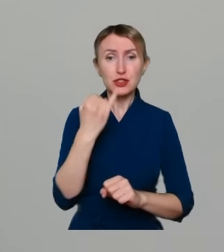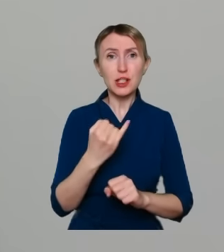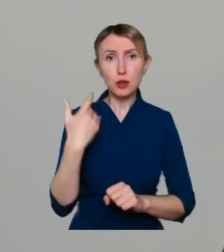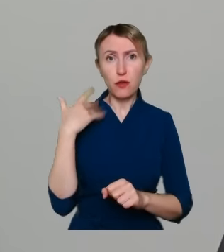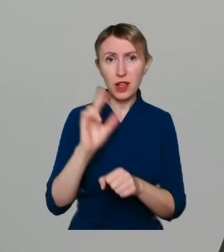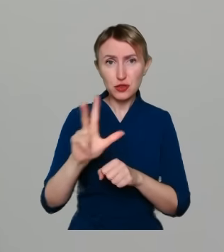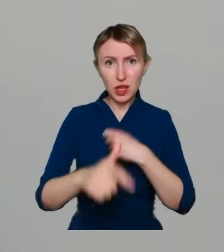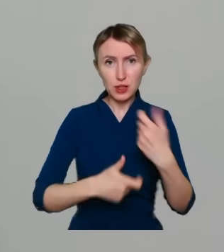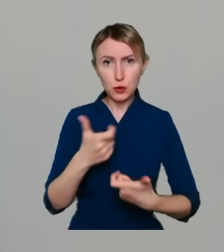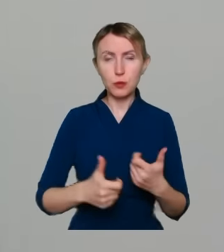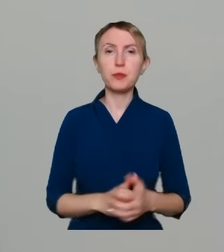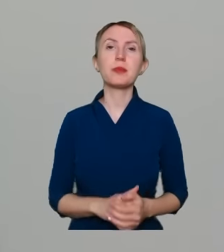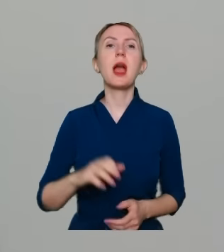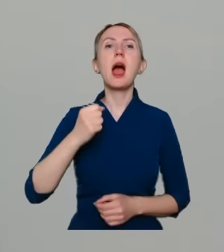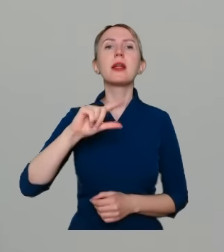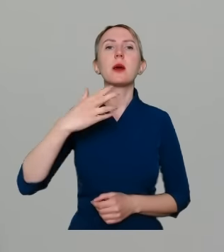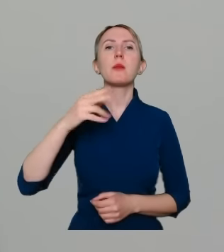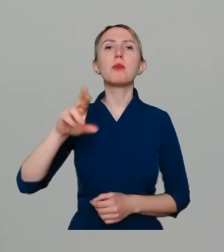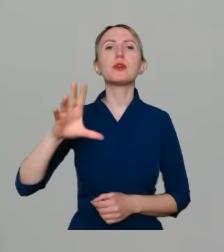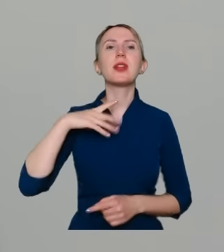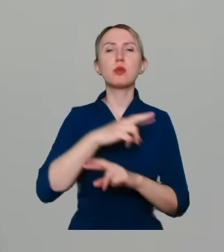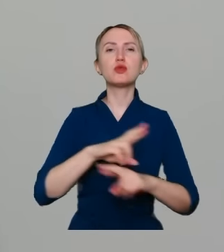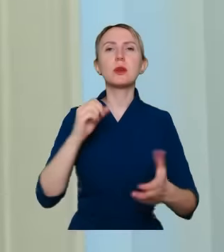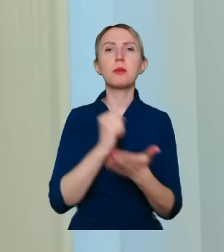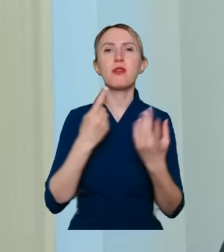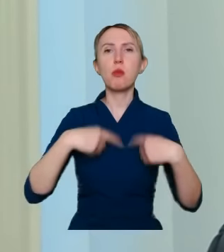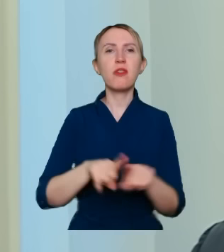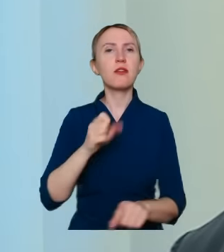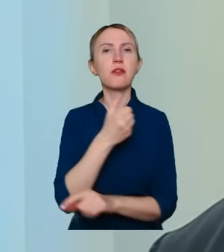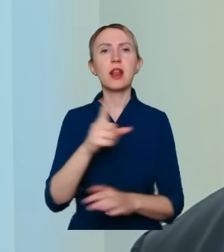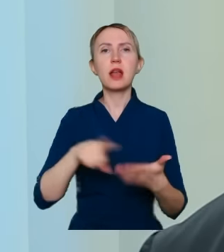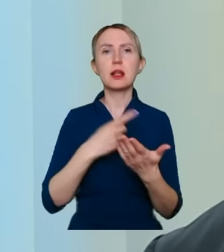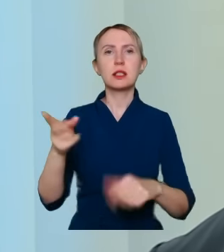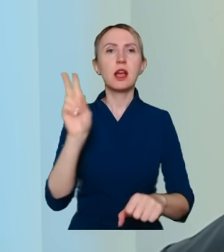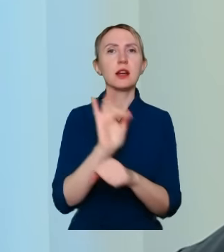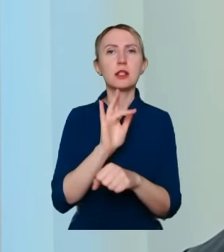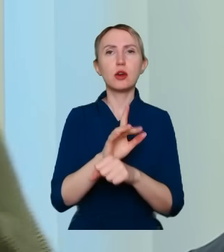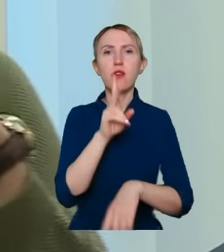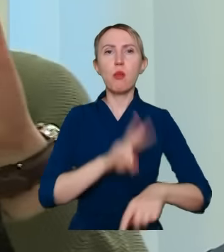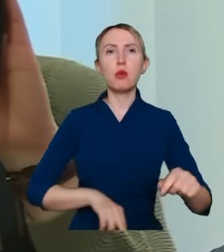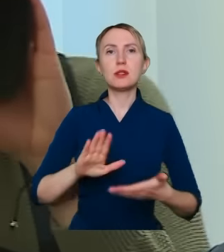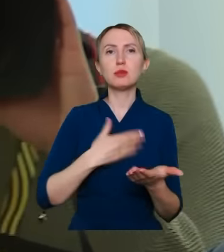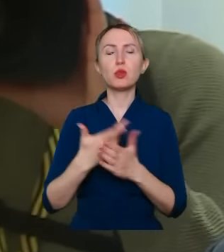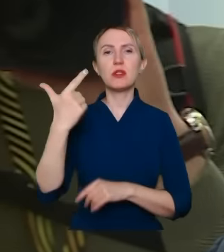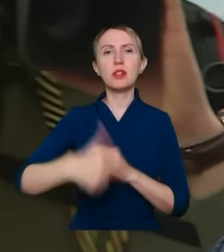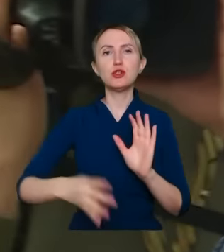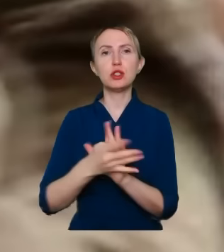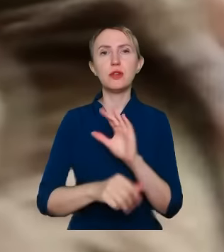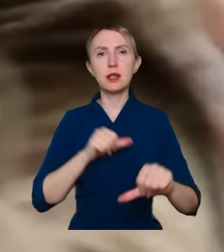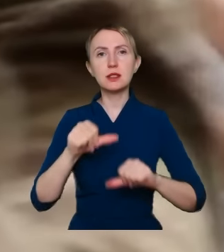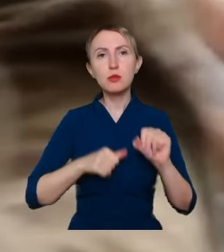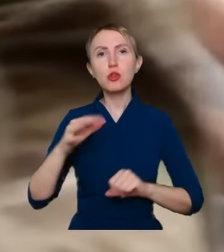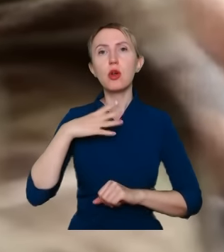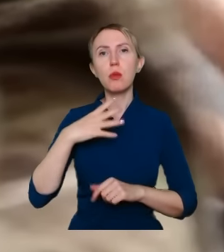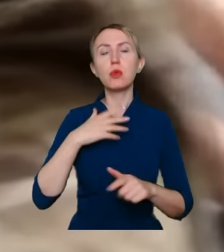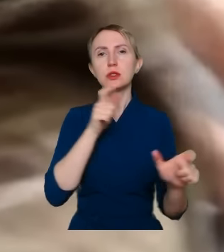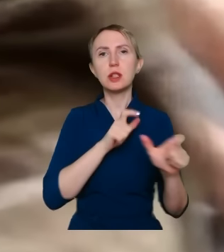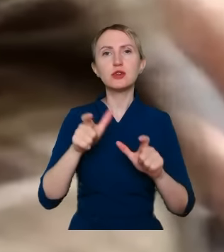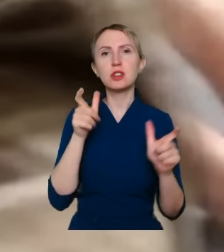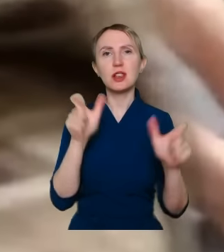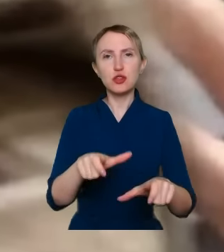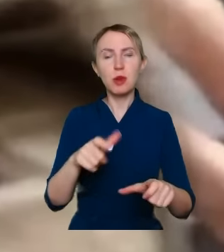gdy Adam Bodnar pełnił funkcję Rzecznika Praw Obywatelskich wielokrotnie krytykował policję jak choćby w 2019 roku kiedy śledczy zatrzymali